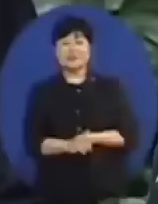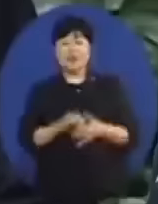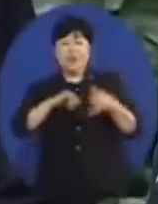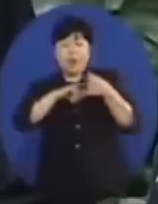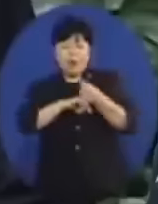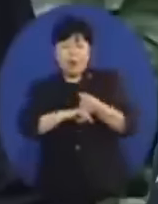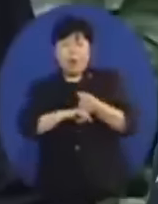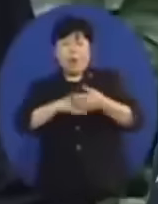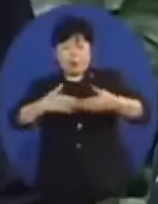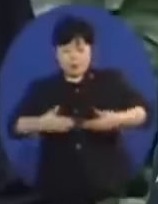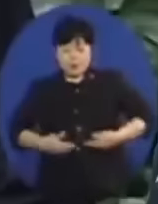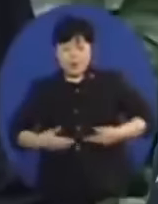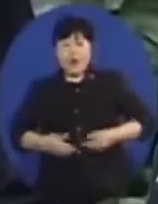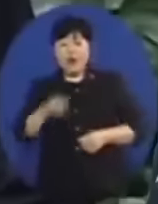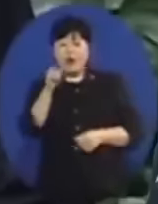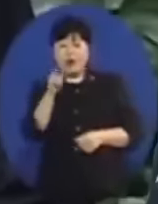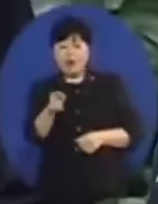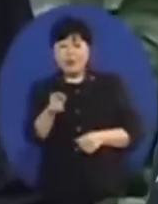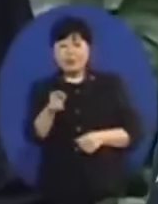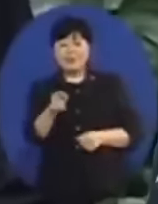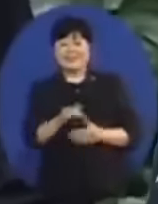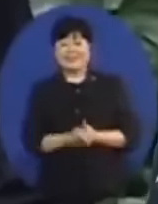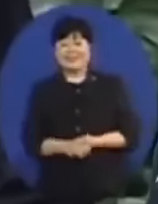꼭 필요한 것이 있습니다.